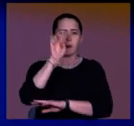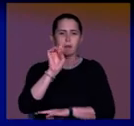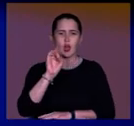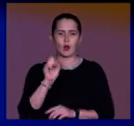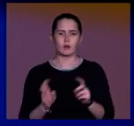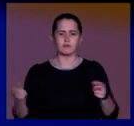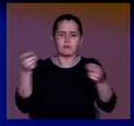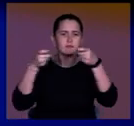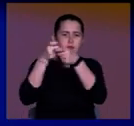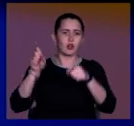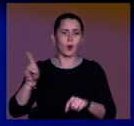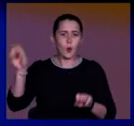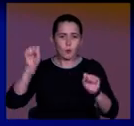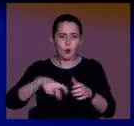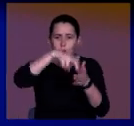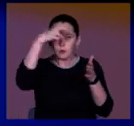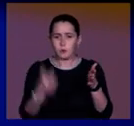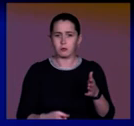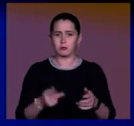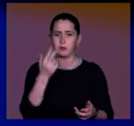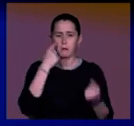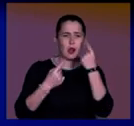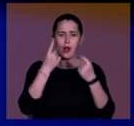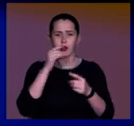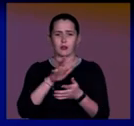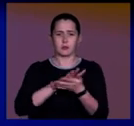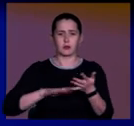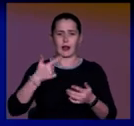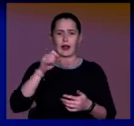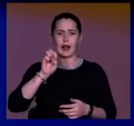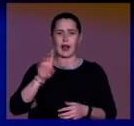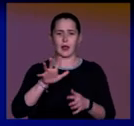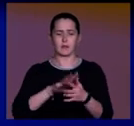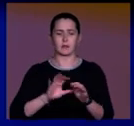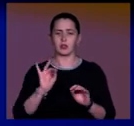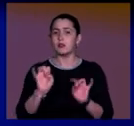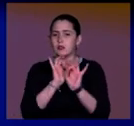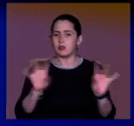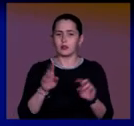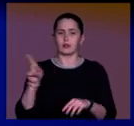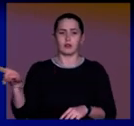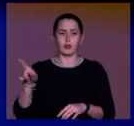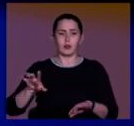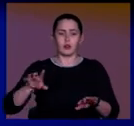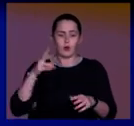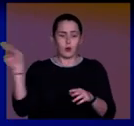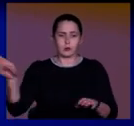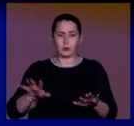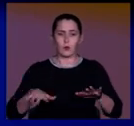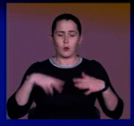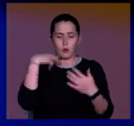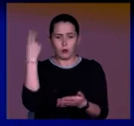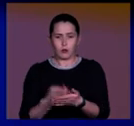ведь он же может сорваться плачущим голосом продолжал глеб и разобьется чашка